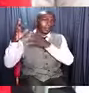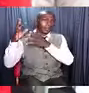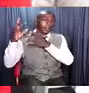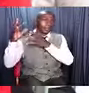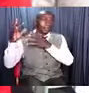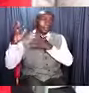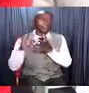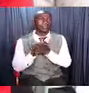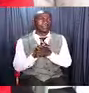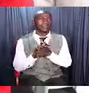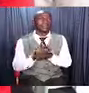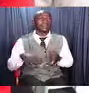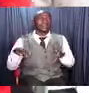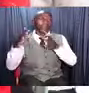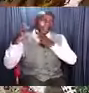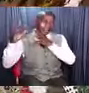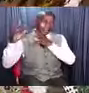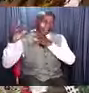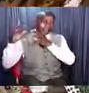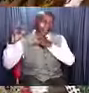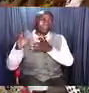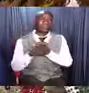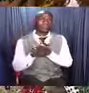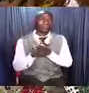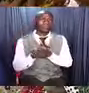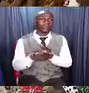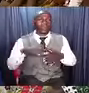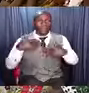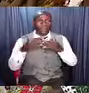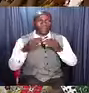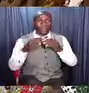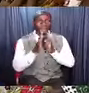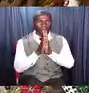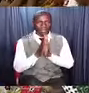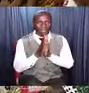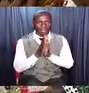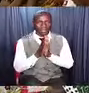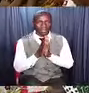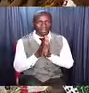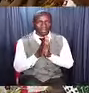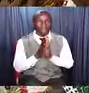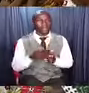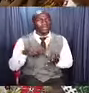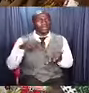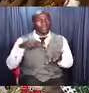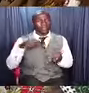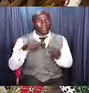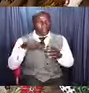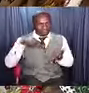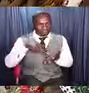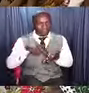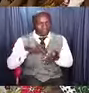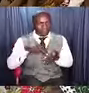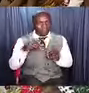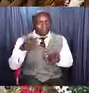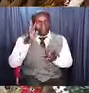Hallelujah. Hallelujah. Hallelujah. Hallelujah. Unapoomba when you pray na usimame kwa la Mungu and you remain in